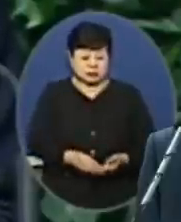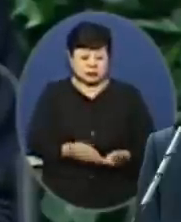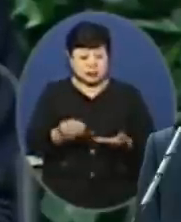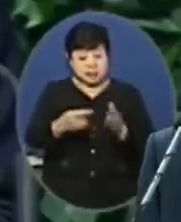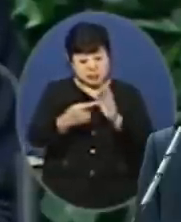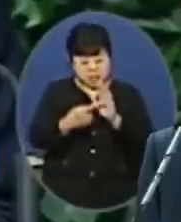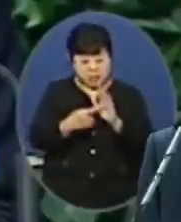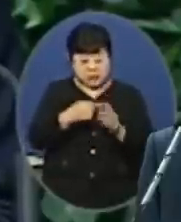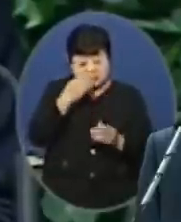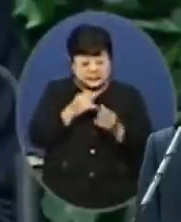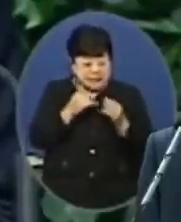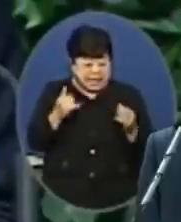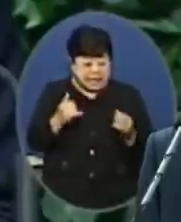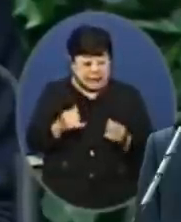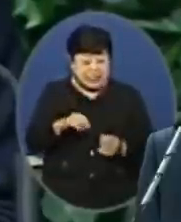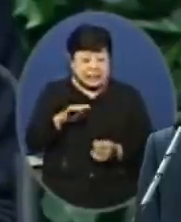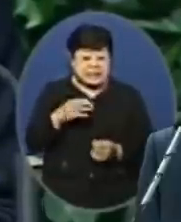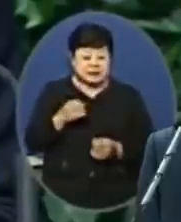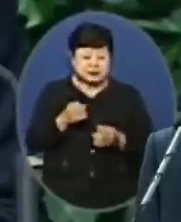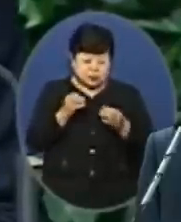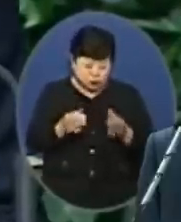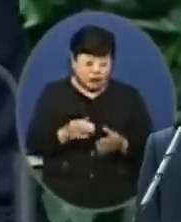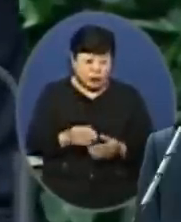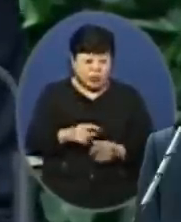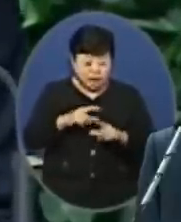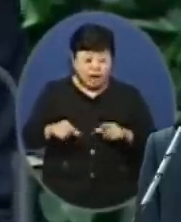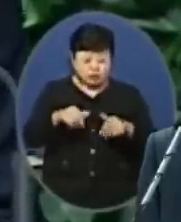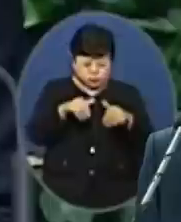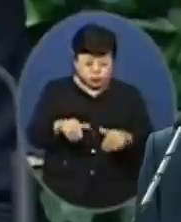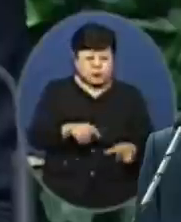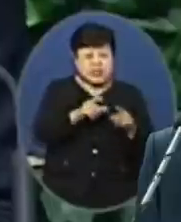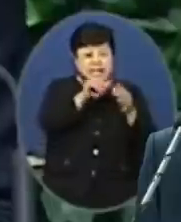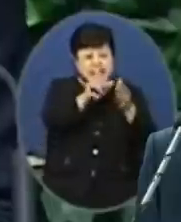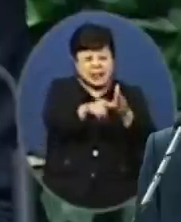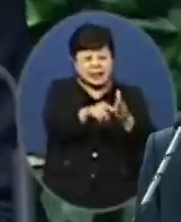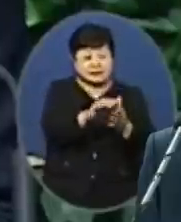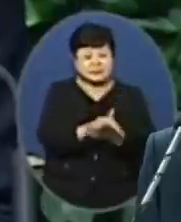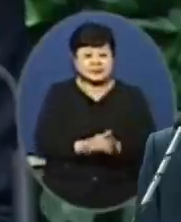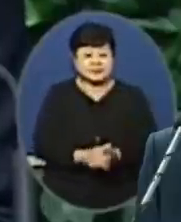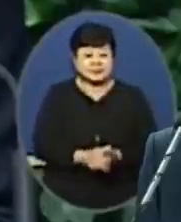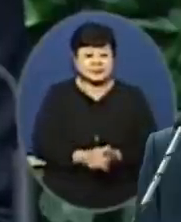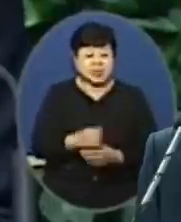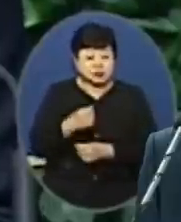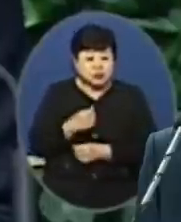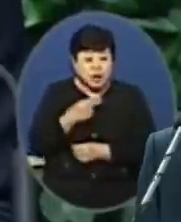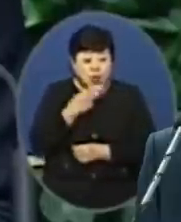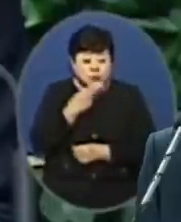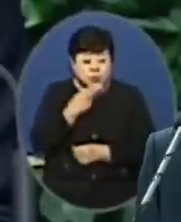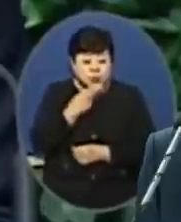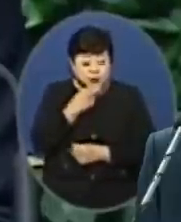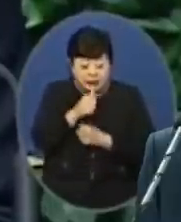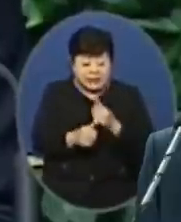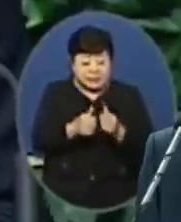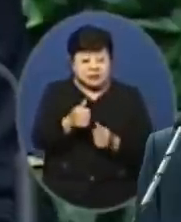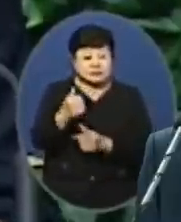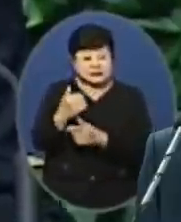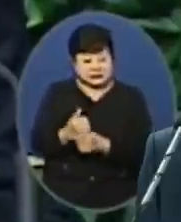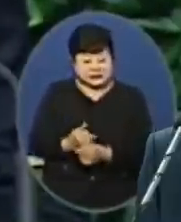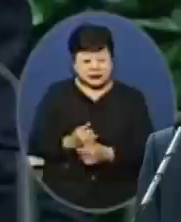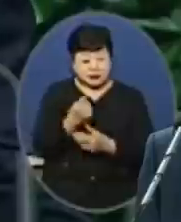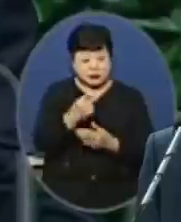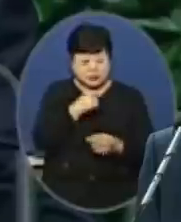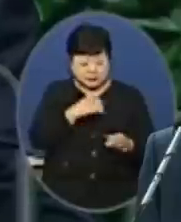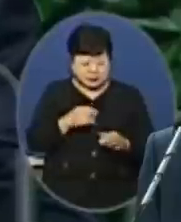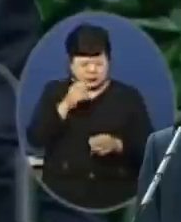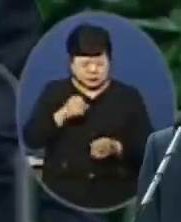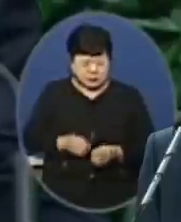것입니다. 이스라엘이 430년 동안 애굽에 종살이 하다가 군대도 없는데 하나님은 의지하고 나와서